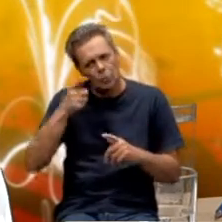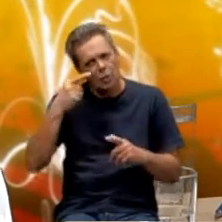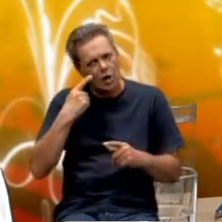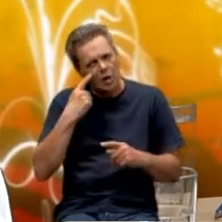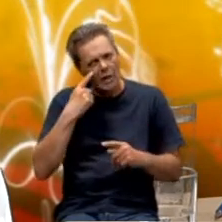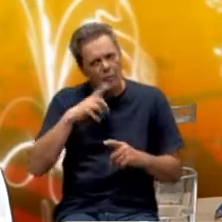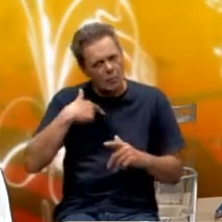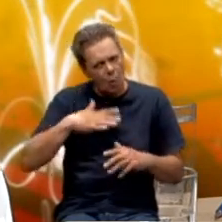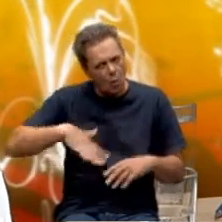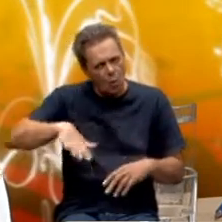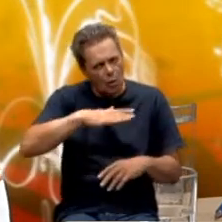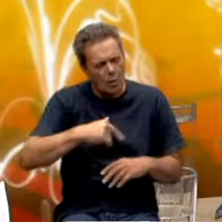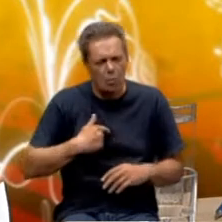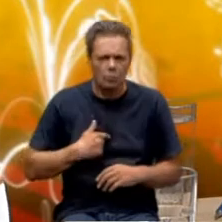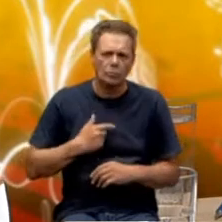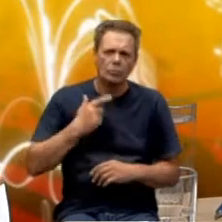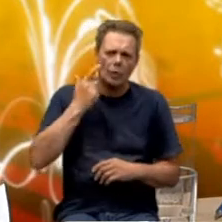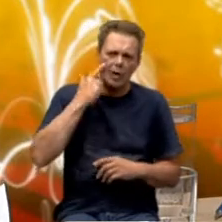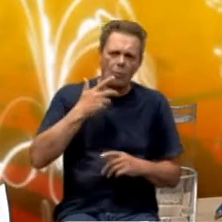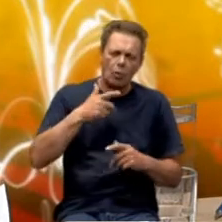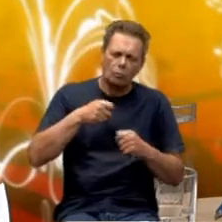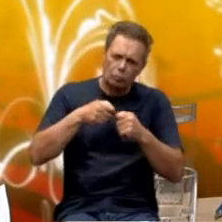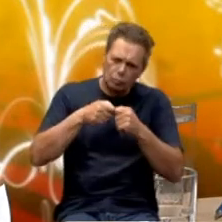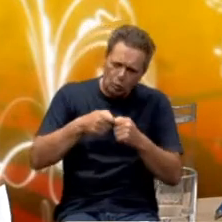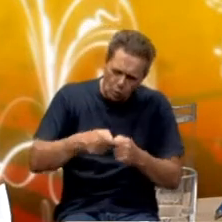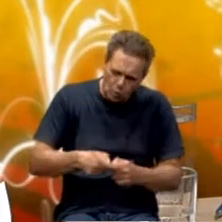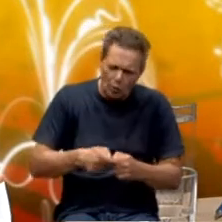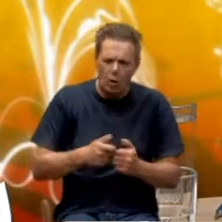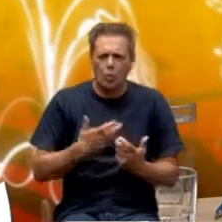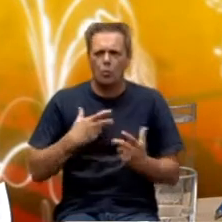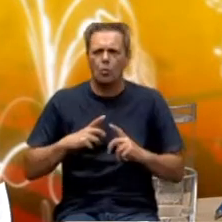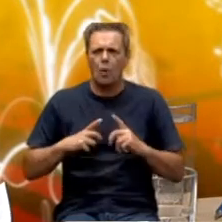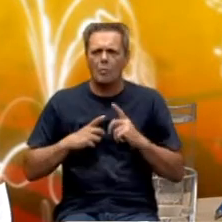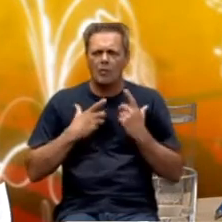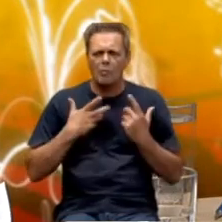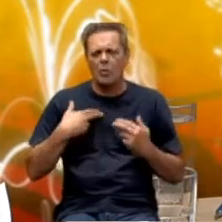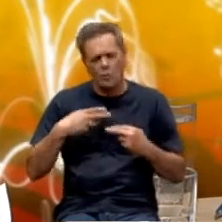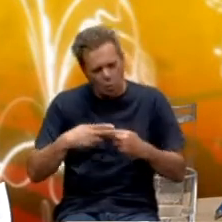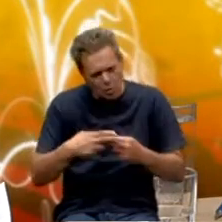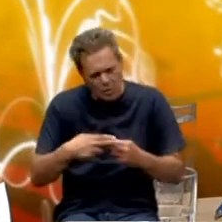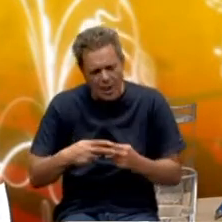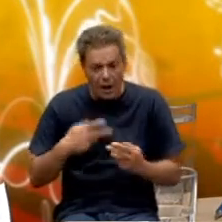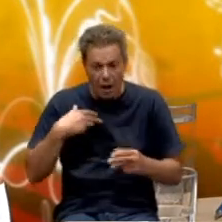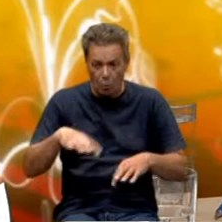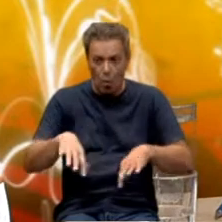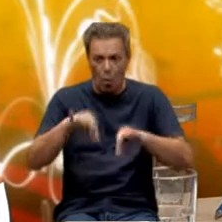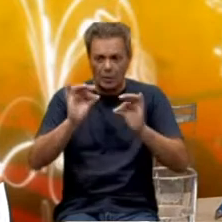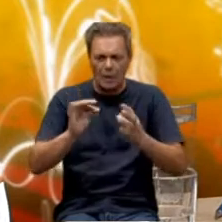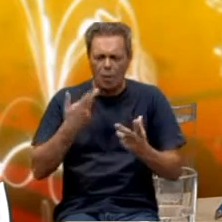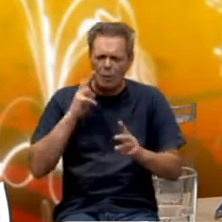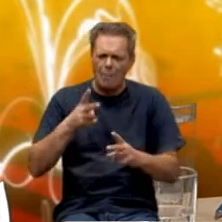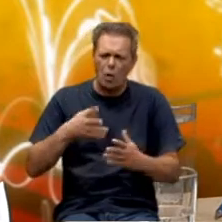okolinu, ako drugačije gledamo društvo u kojem živimo, ako gledamo svog susjeda, ako otkrijemo da